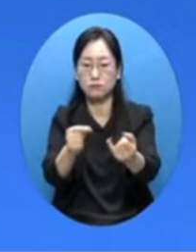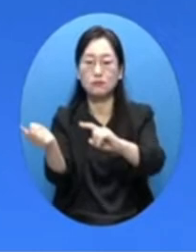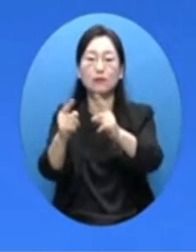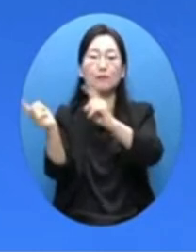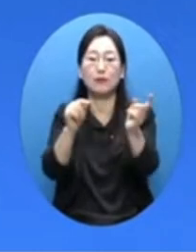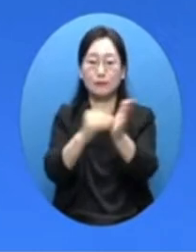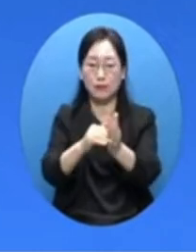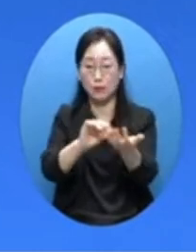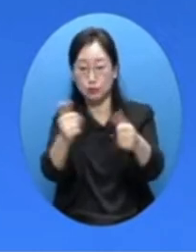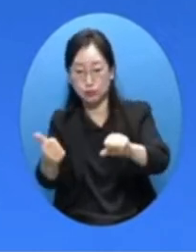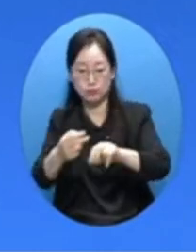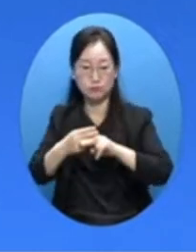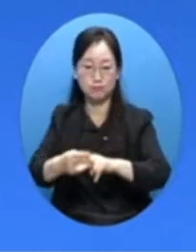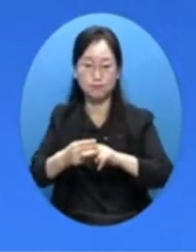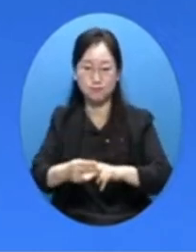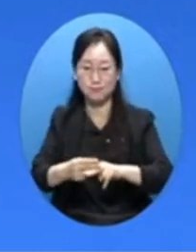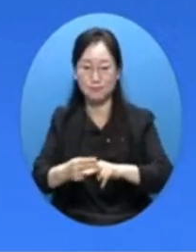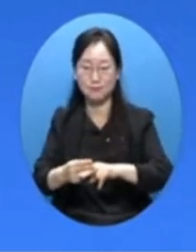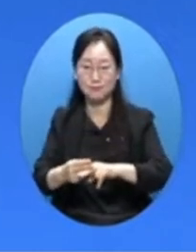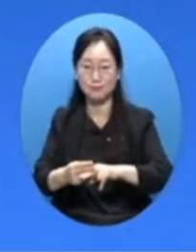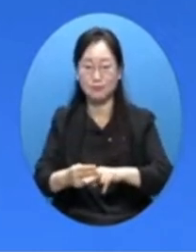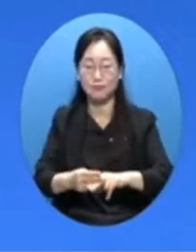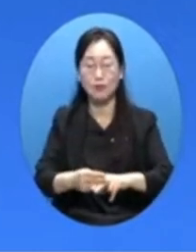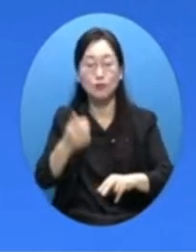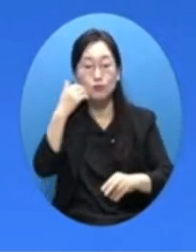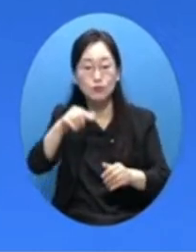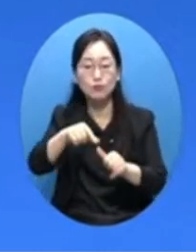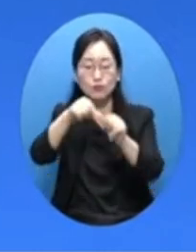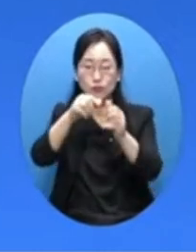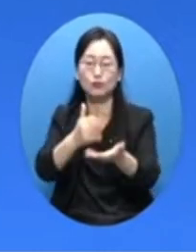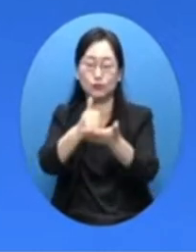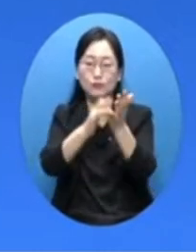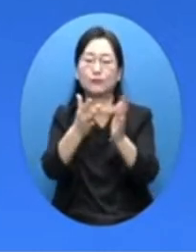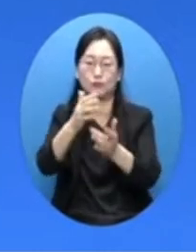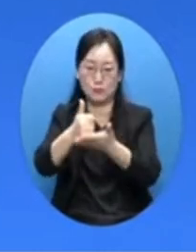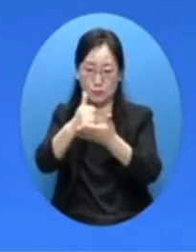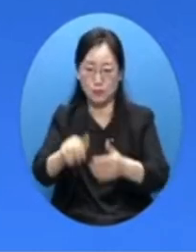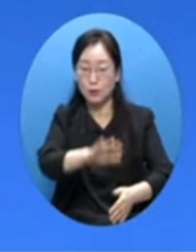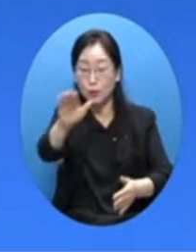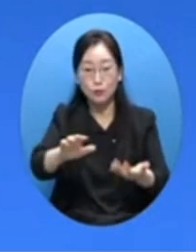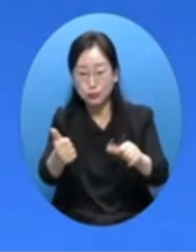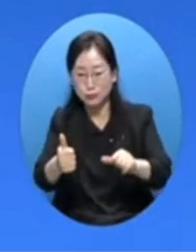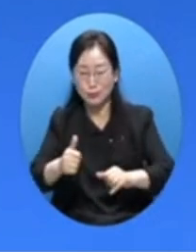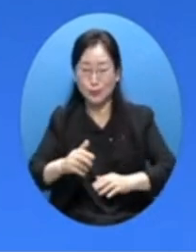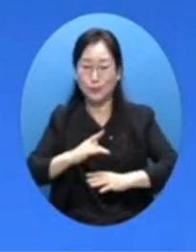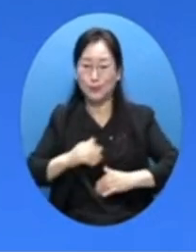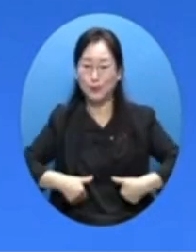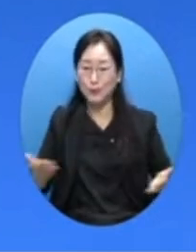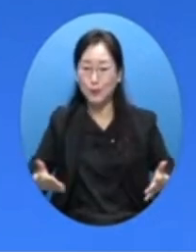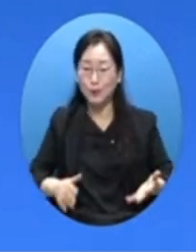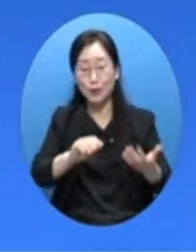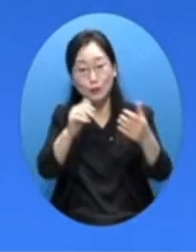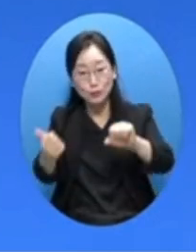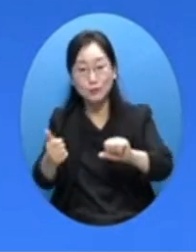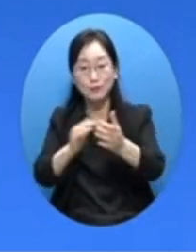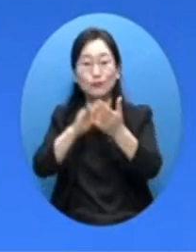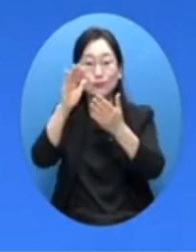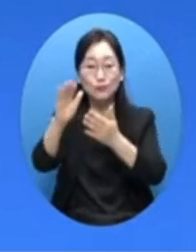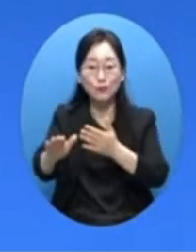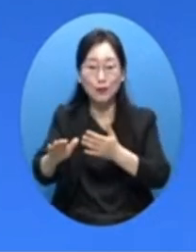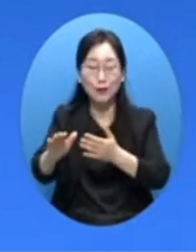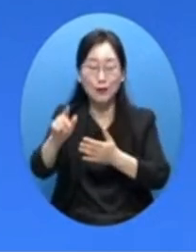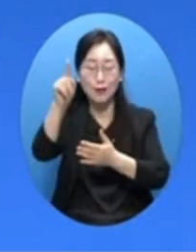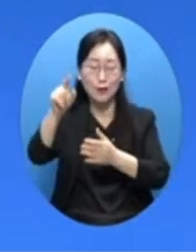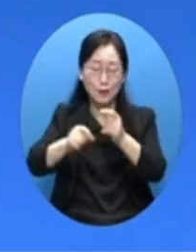우리의 구세주이십니다. 그러므로 우리는 죽음을 두려워할 것이 없습니다. 우리는 죽는 우승한 영원한 세계에